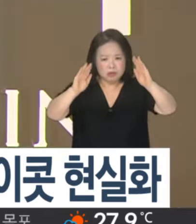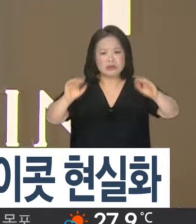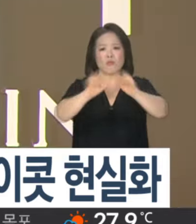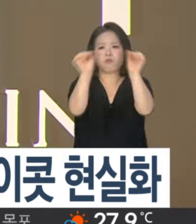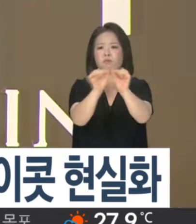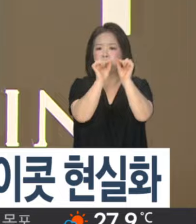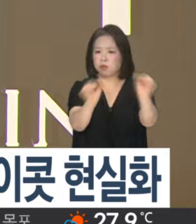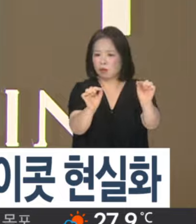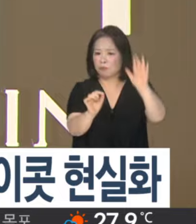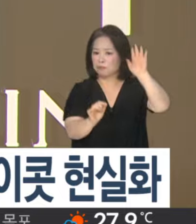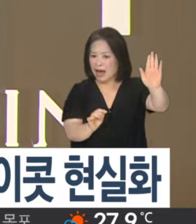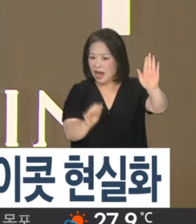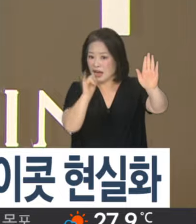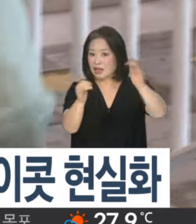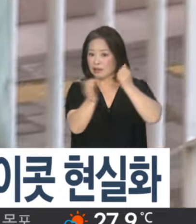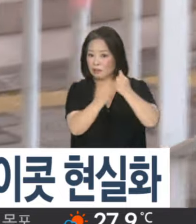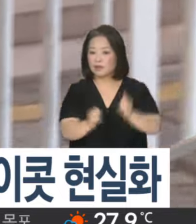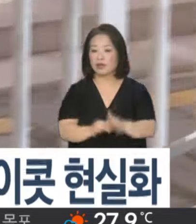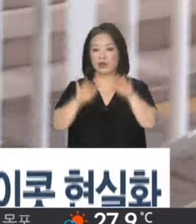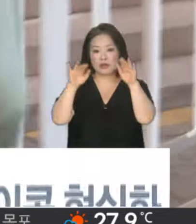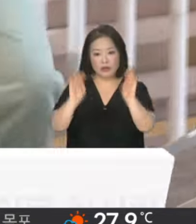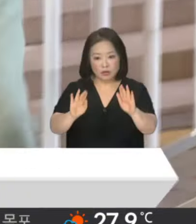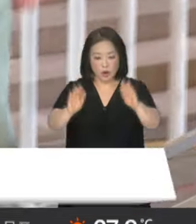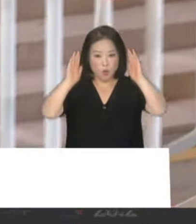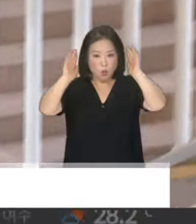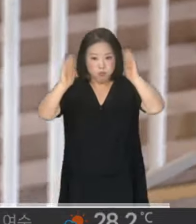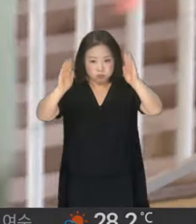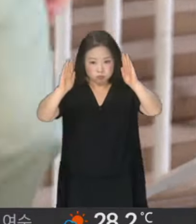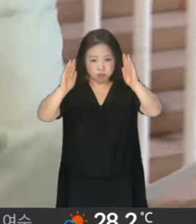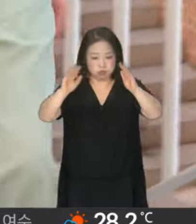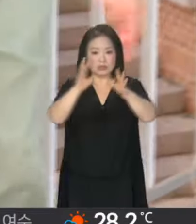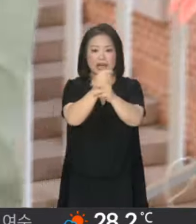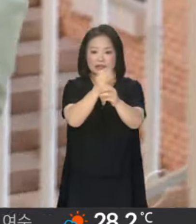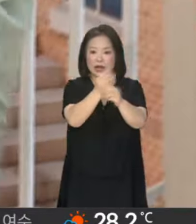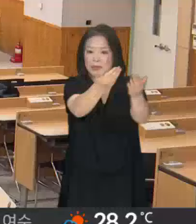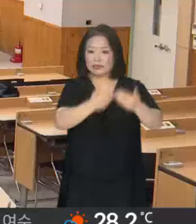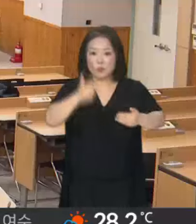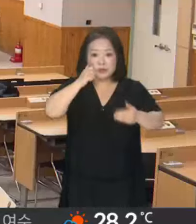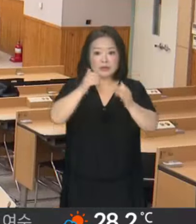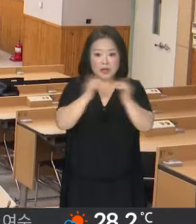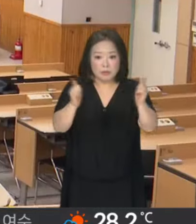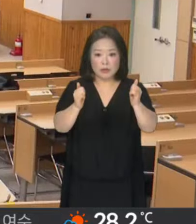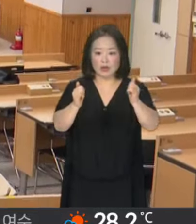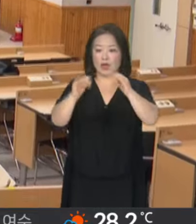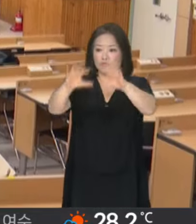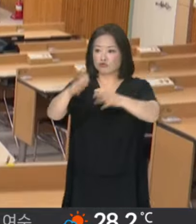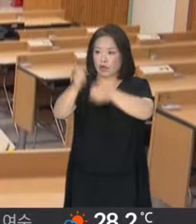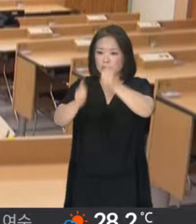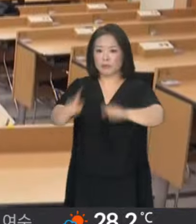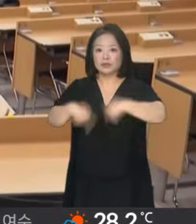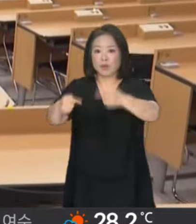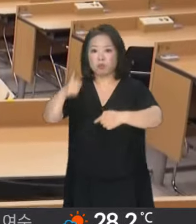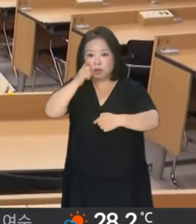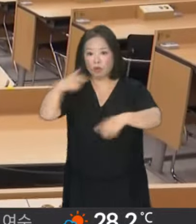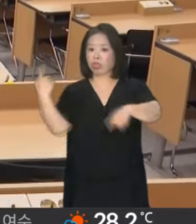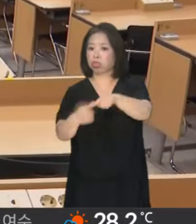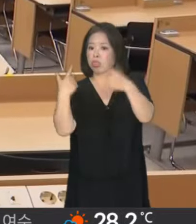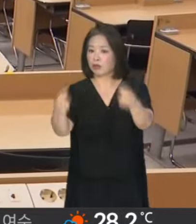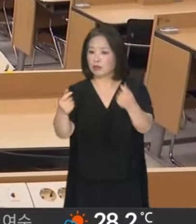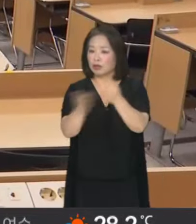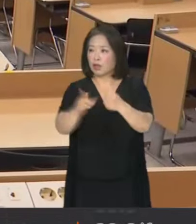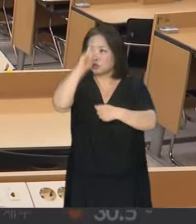의대생은 정상적인 학사일정을 받지 못한 학생들이 국가을 하지 못하는 것은 당연하다며 정부를